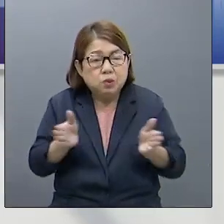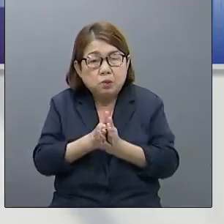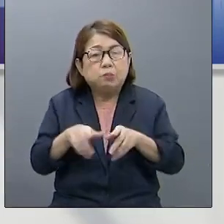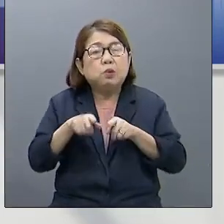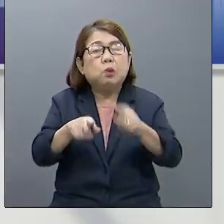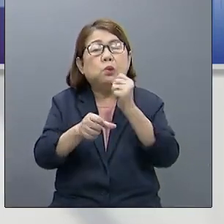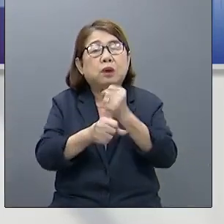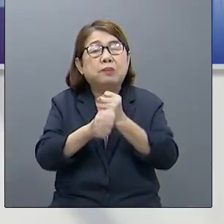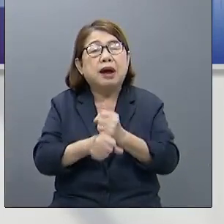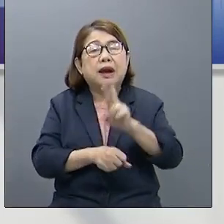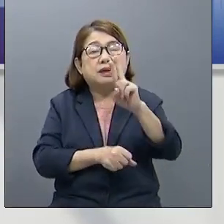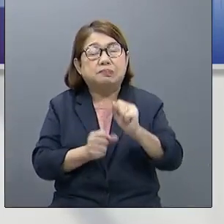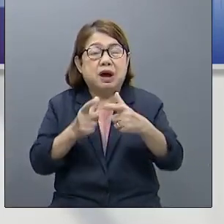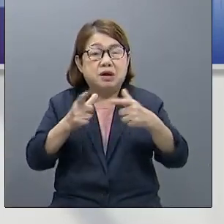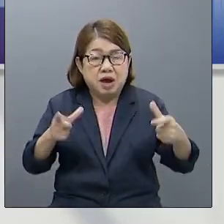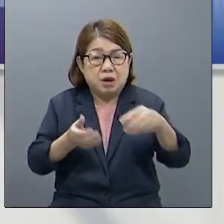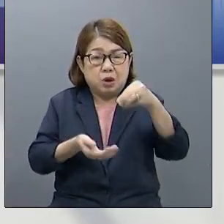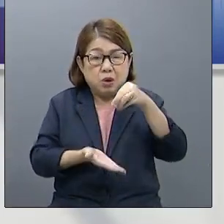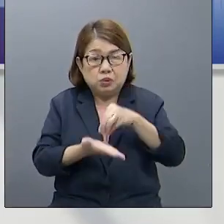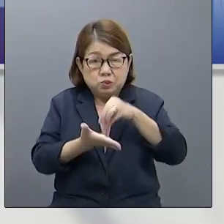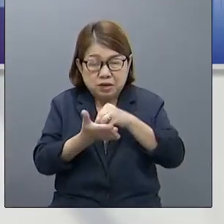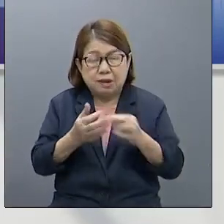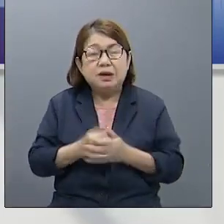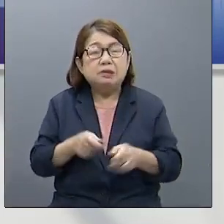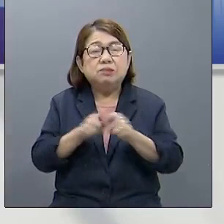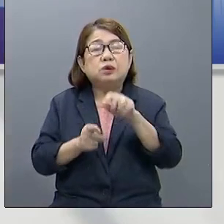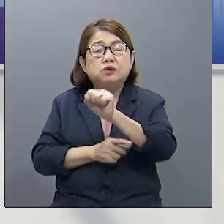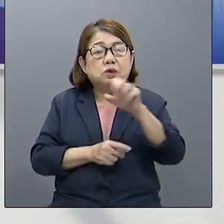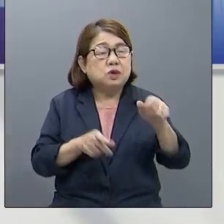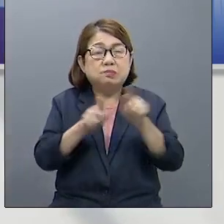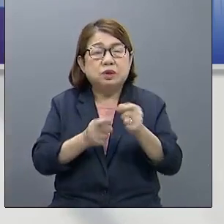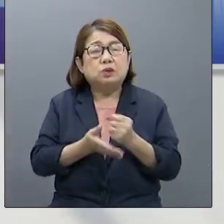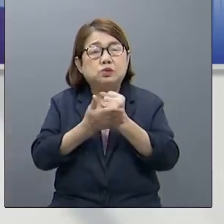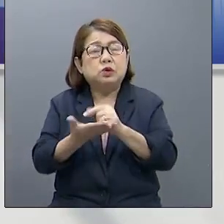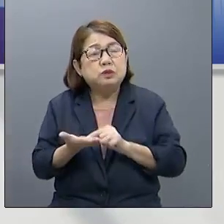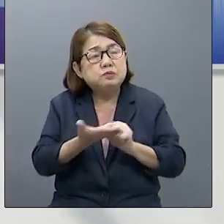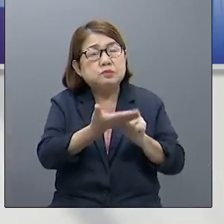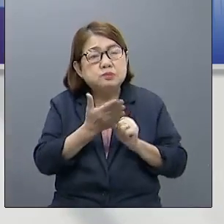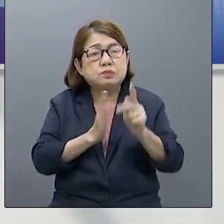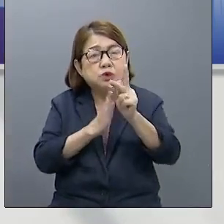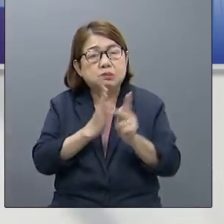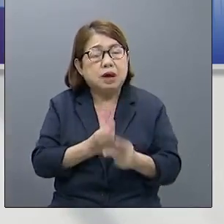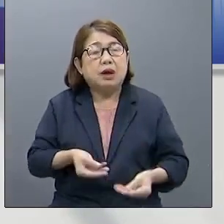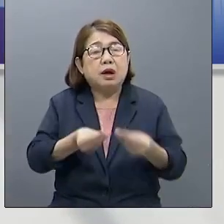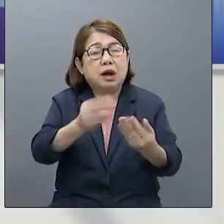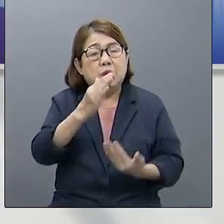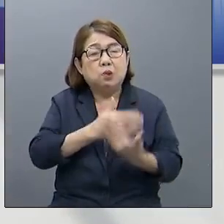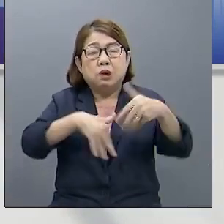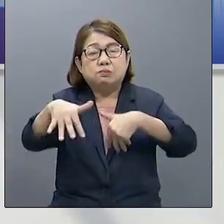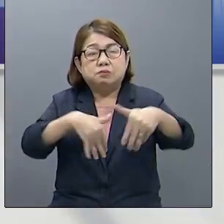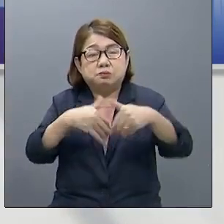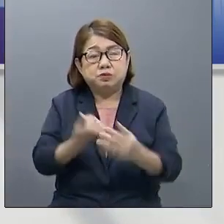หมายถึงส.สทั้งที่เป็นช่องทางผลักดันร่างกฎหมายการเปิดทางให้ประชาชนมีส่วนร่วมติดตาม